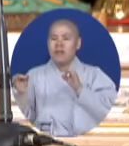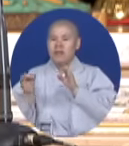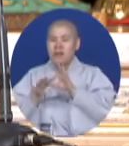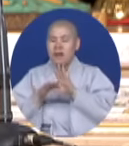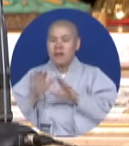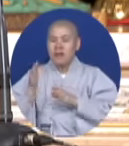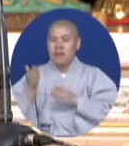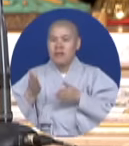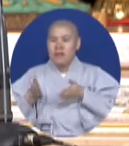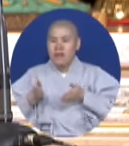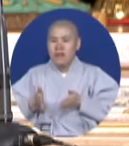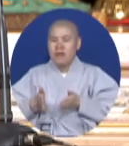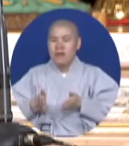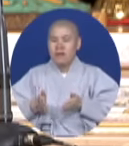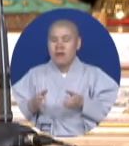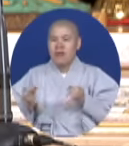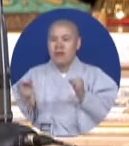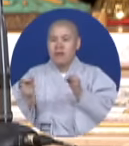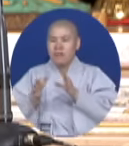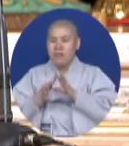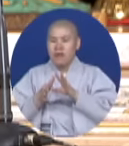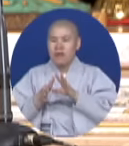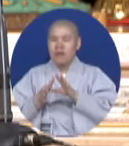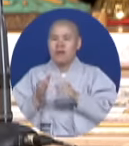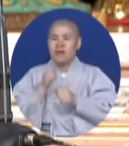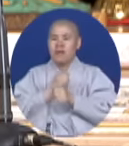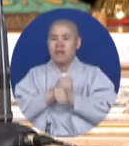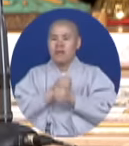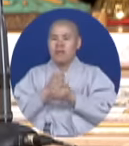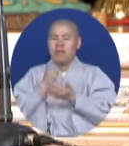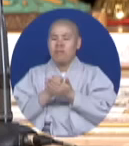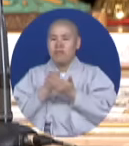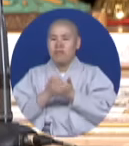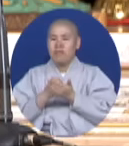생멸이 말이에요. 법생법멸.